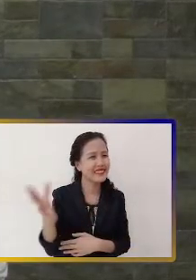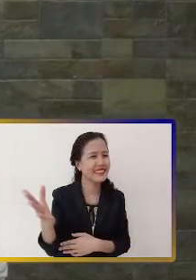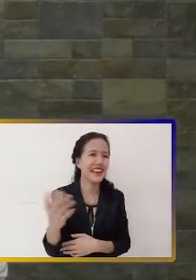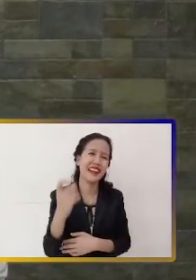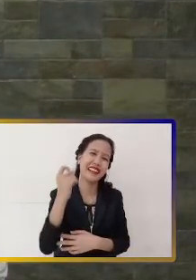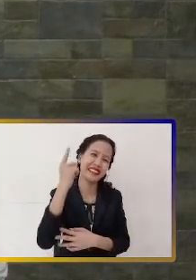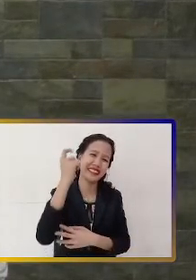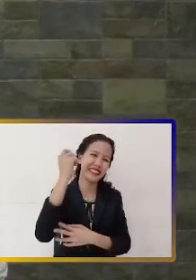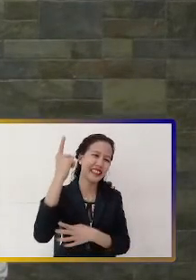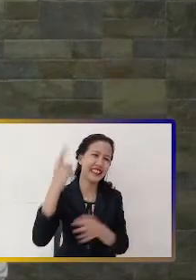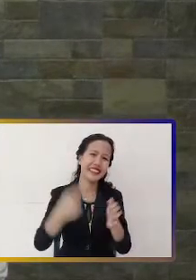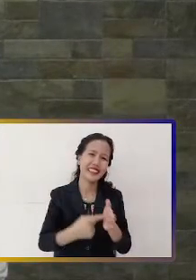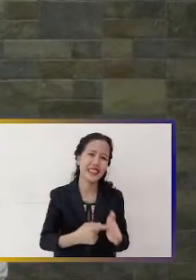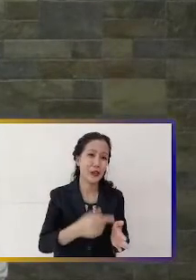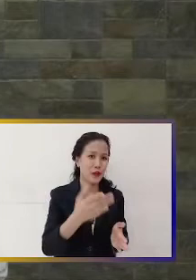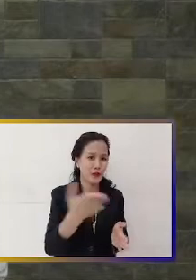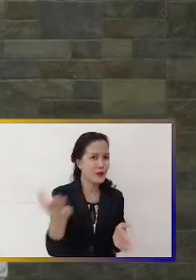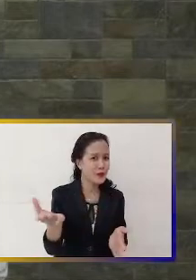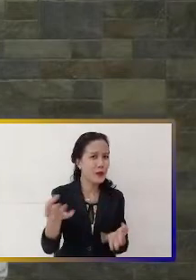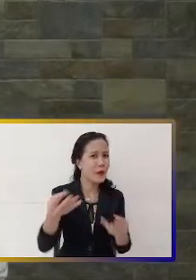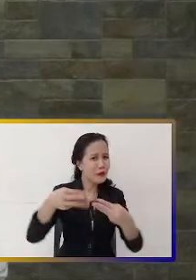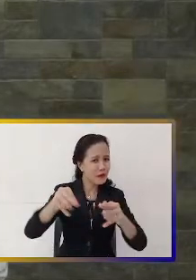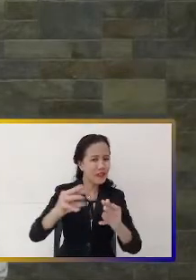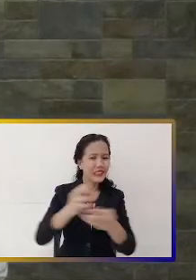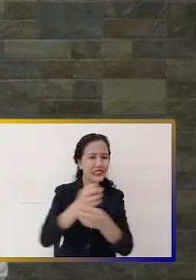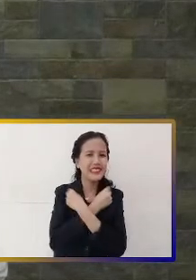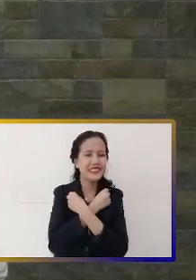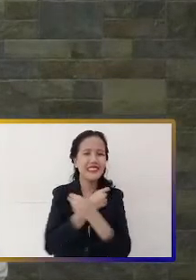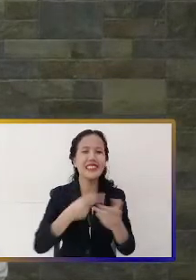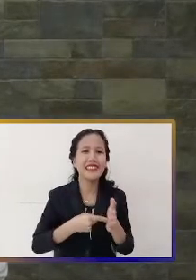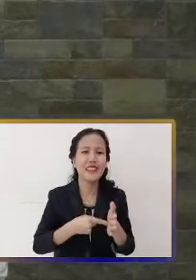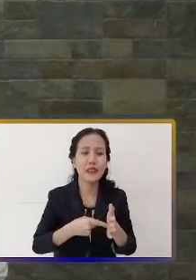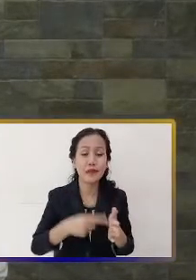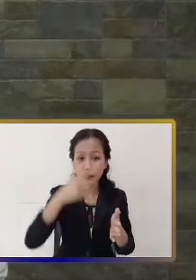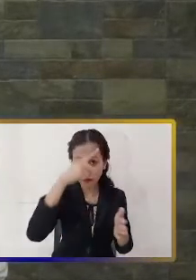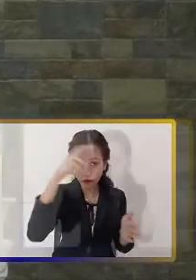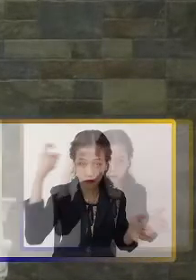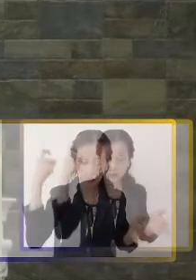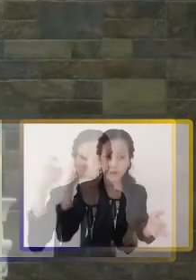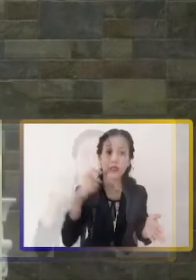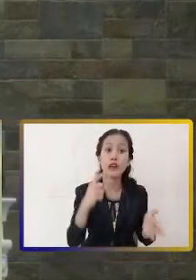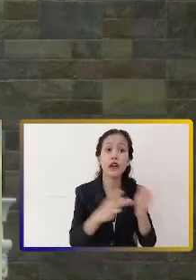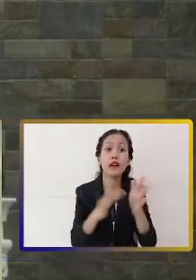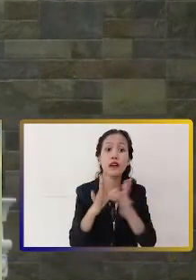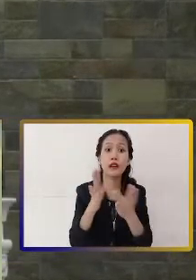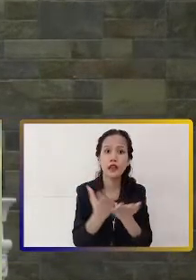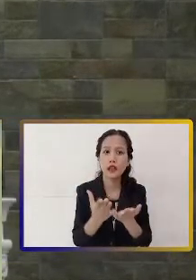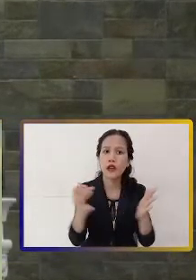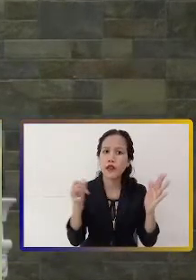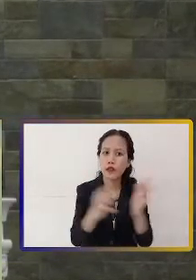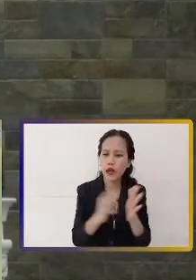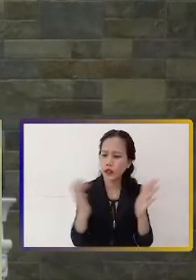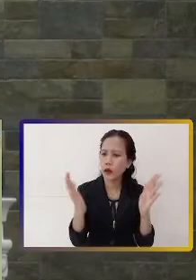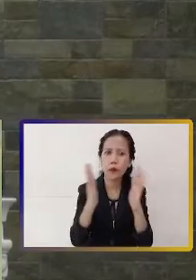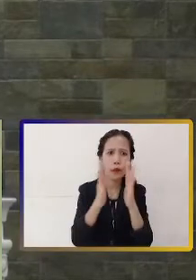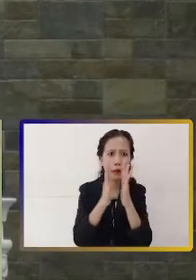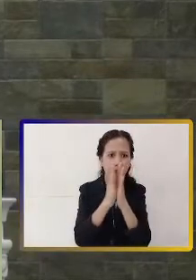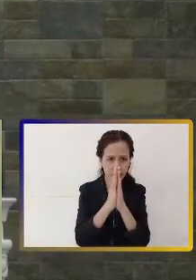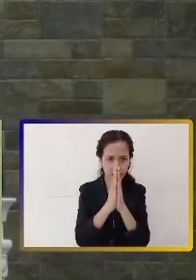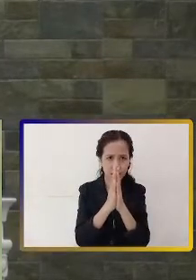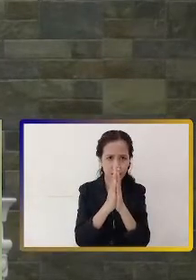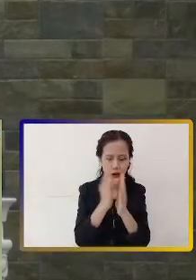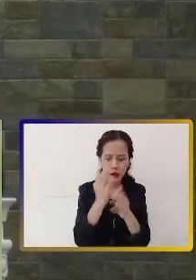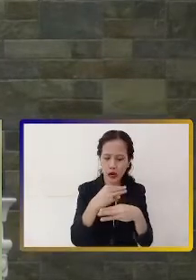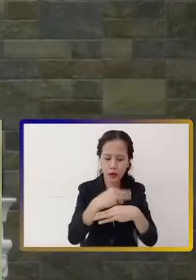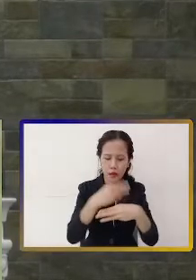love this. Sa panasabi ng Biblia, the Bible says, the speech pleased the Lord that Solomon